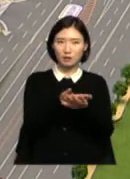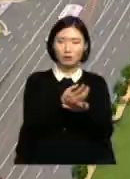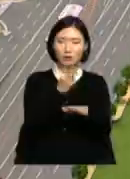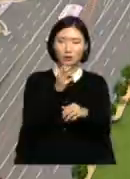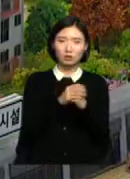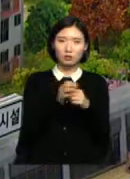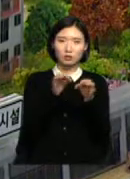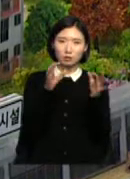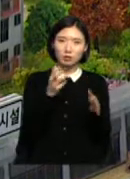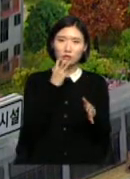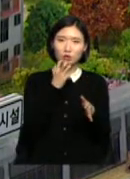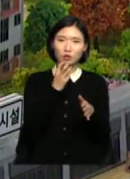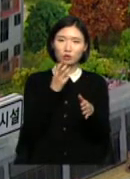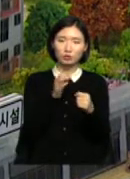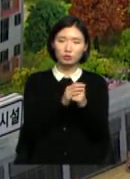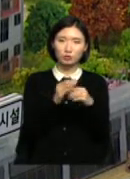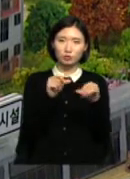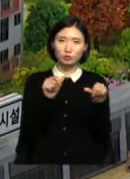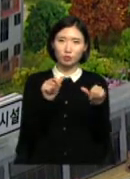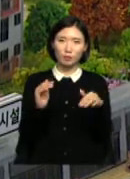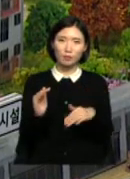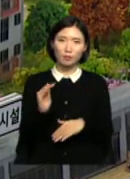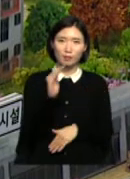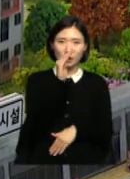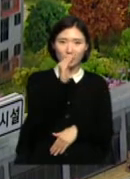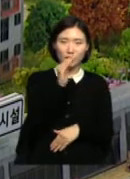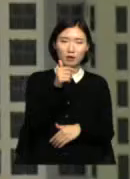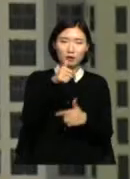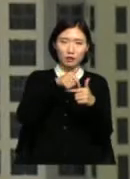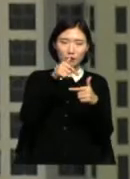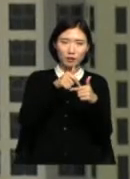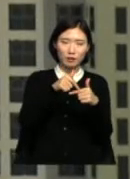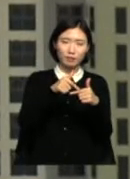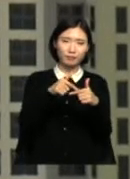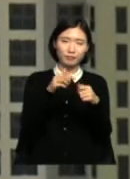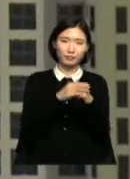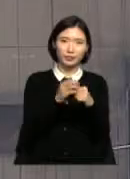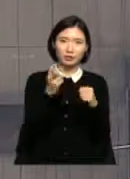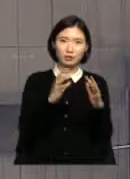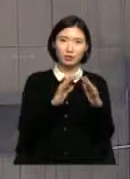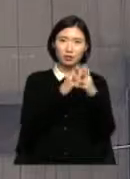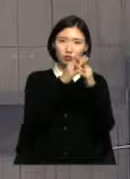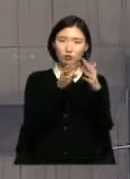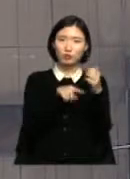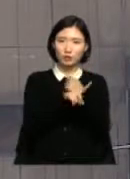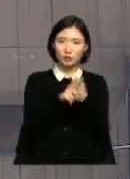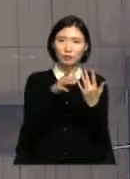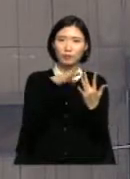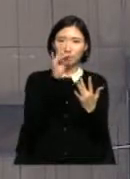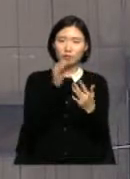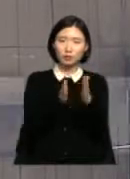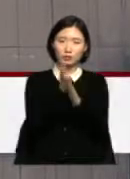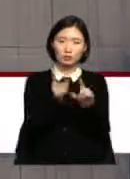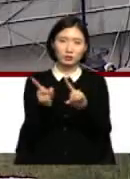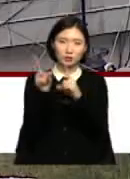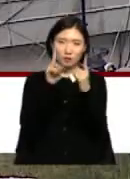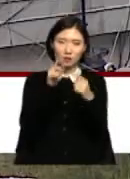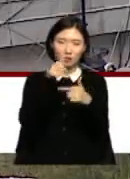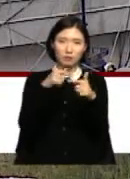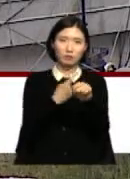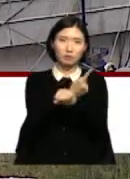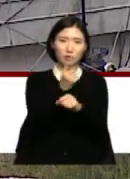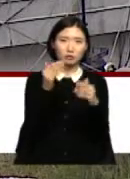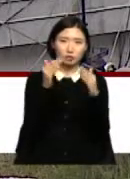서울의 부동산 가격 상승은 강남발 재건축을 원인으로 꼽았습니다. 도시재생을 통해 강남 이외 지역